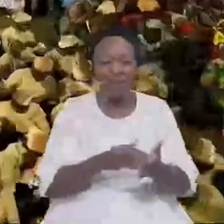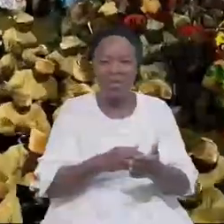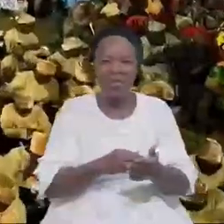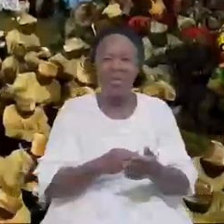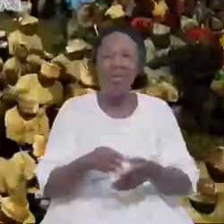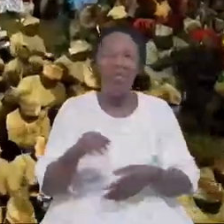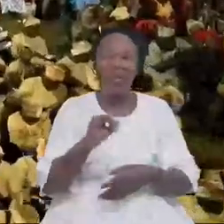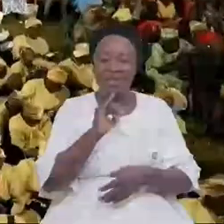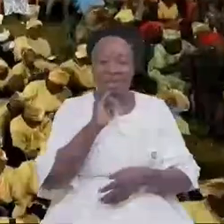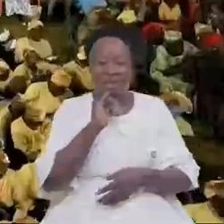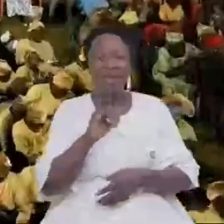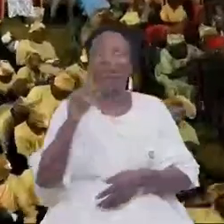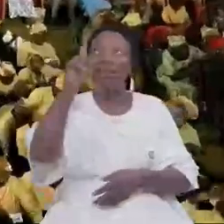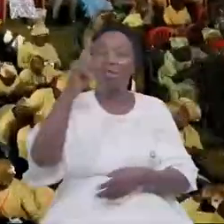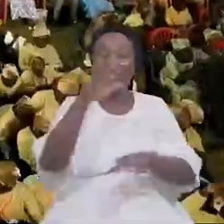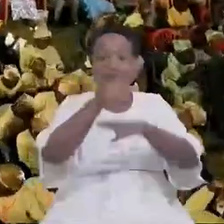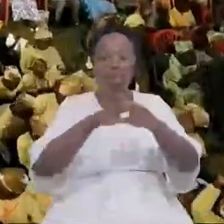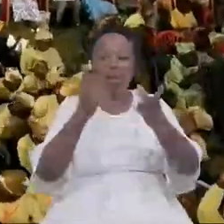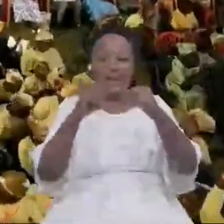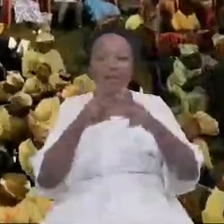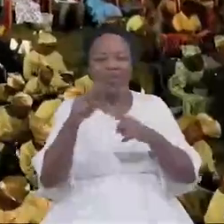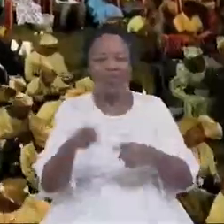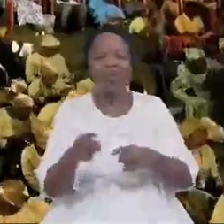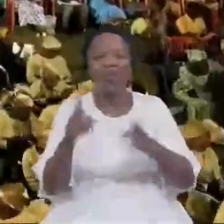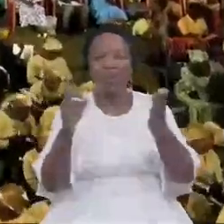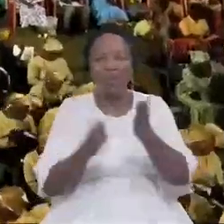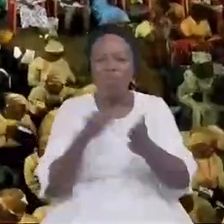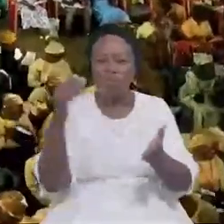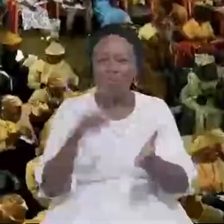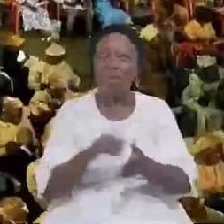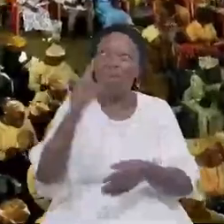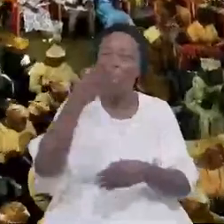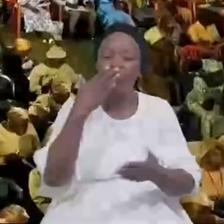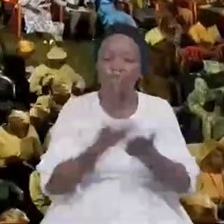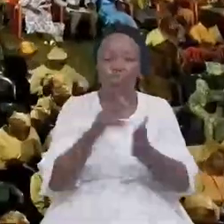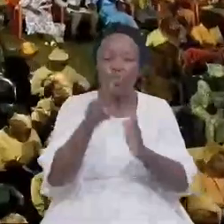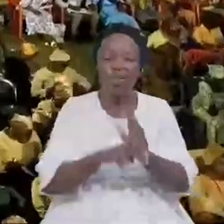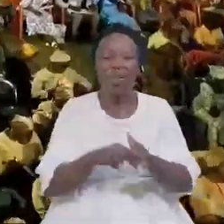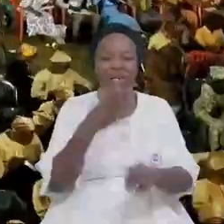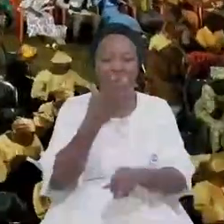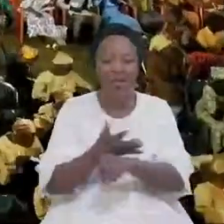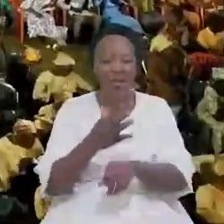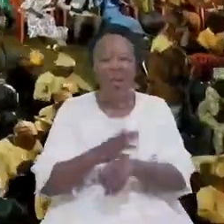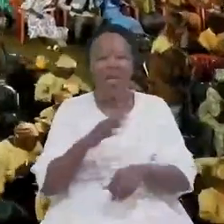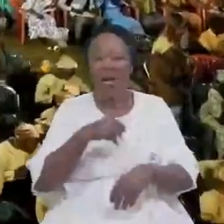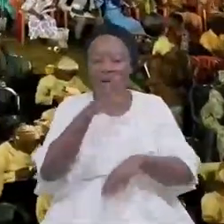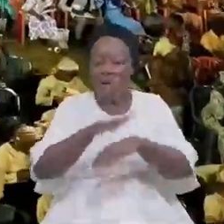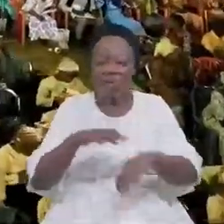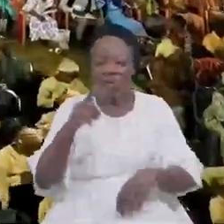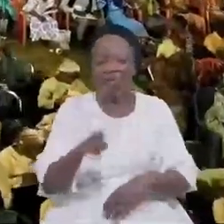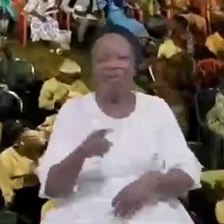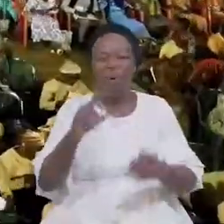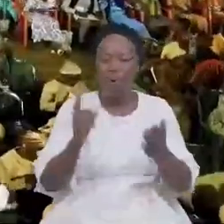alors son appel vous parvient. Encore, sa bonté vous invite. Une fois